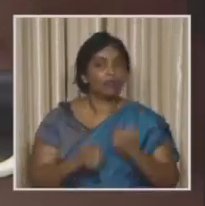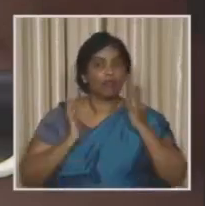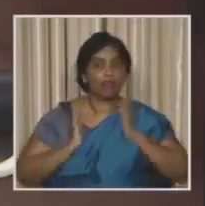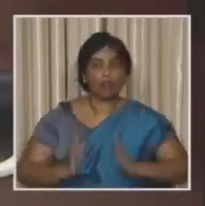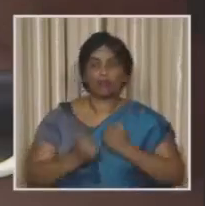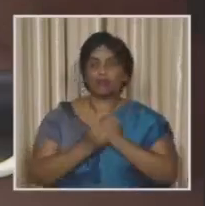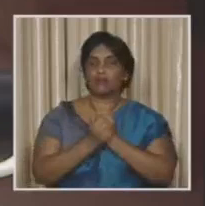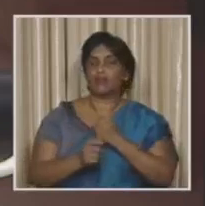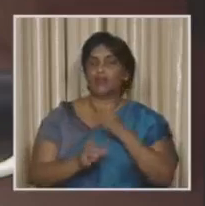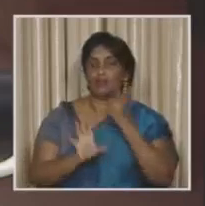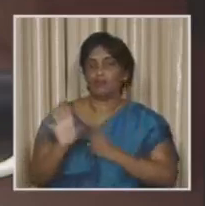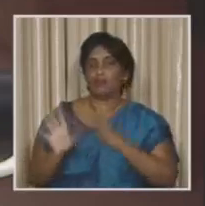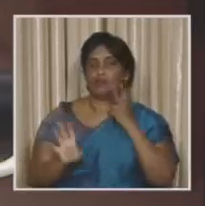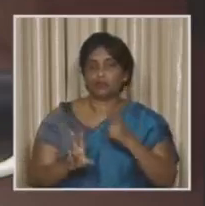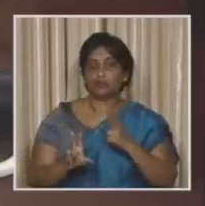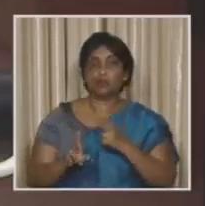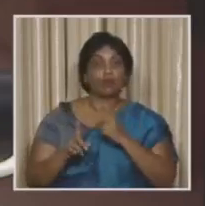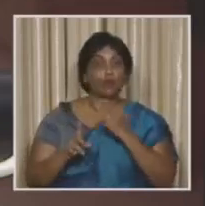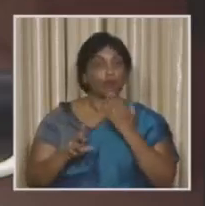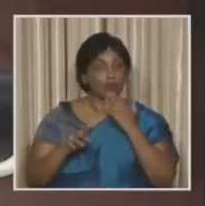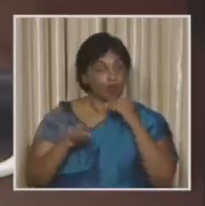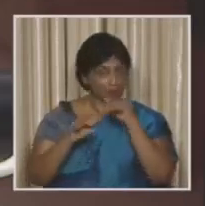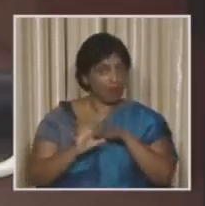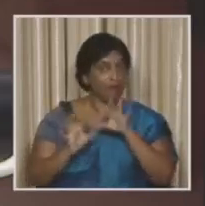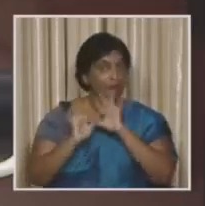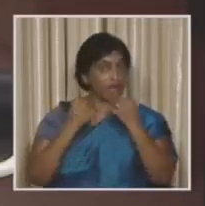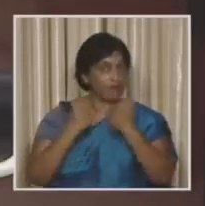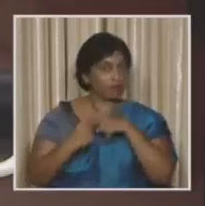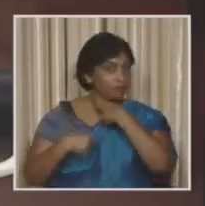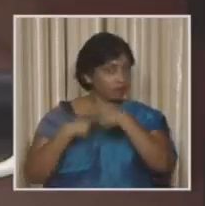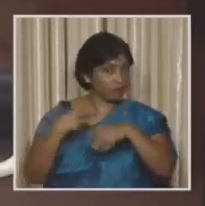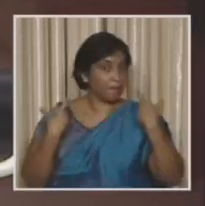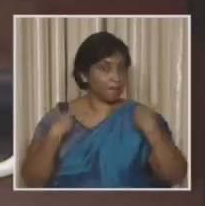වෘද්ධයකට ඒ කියන්නේ ෆෙඩරල් අධිකරණයේ ඉන්නවද පාරම්පරාවත් එක්ක වෛරික